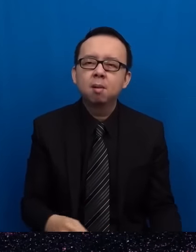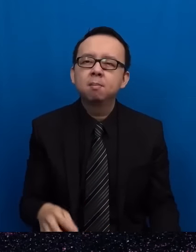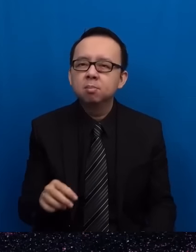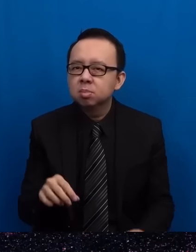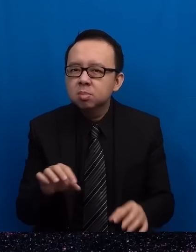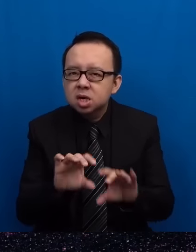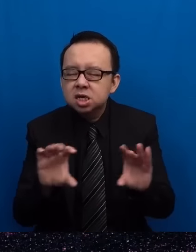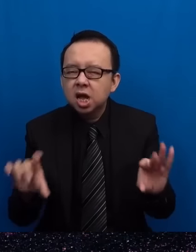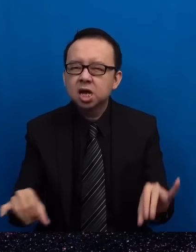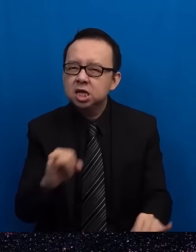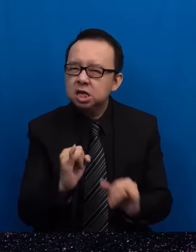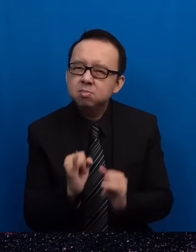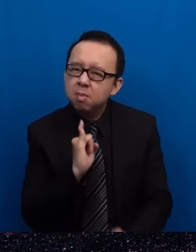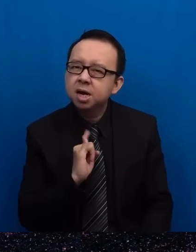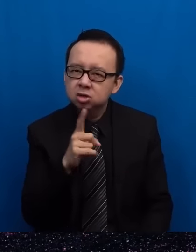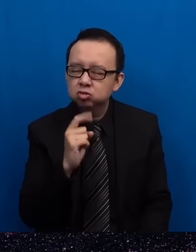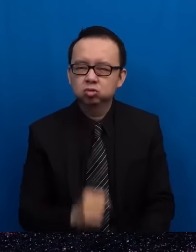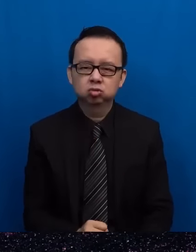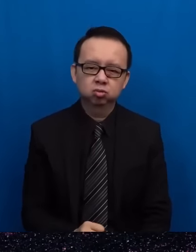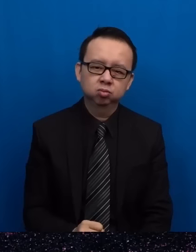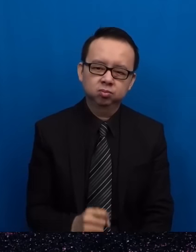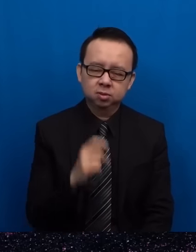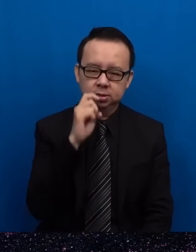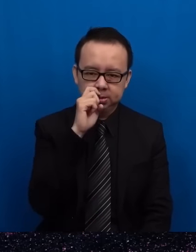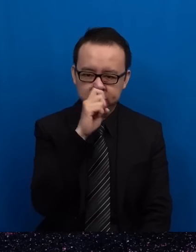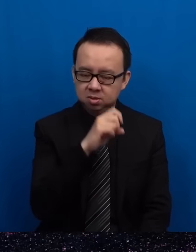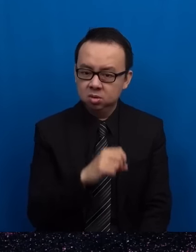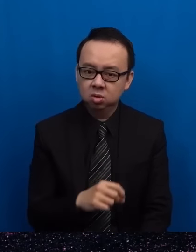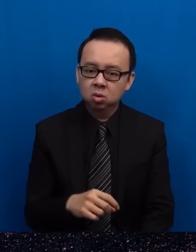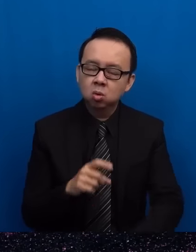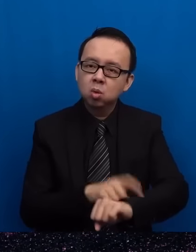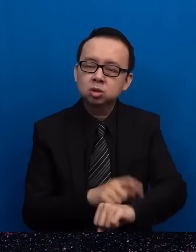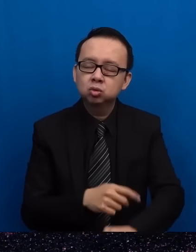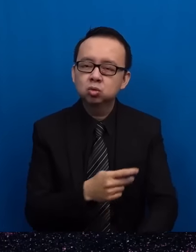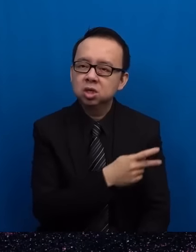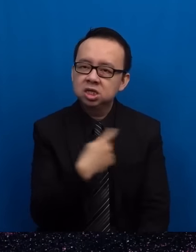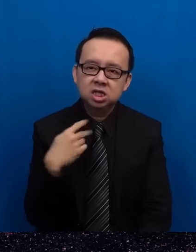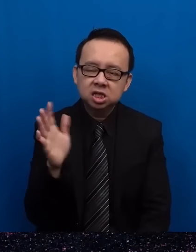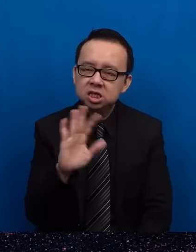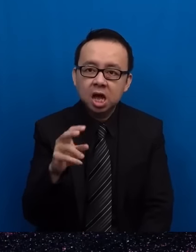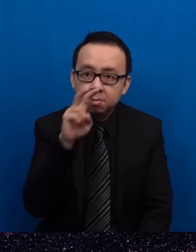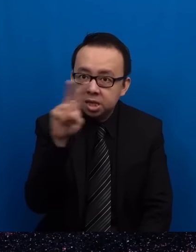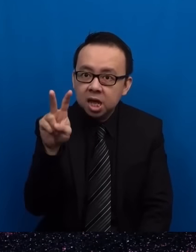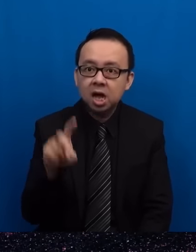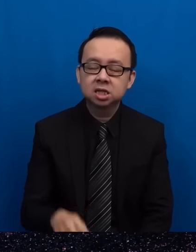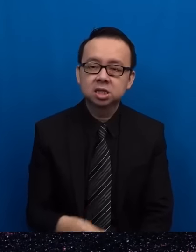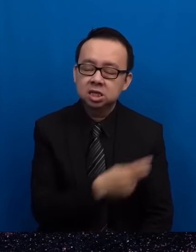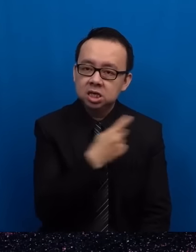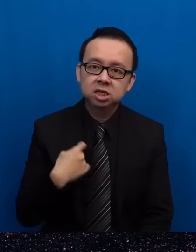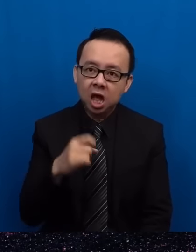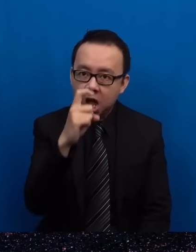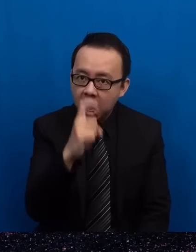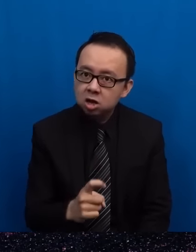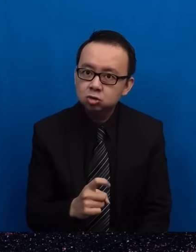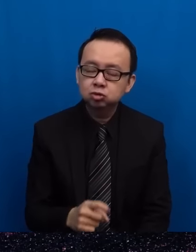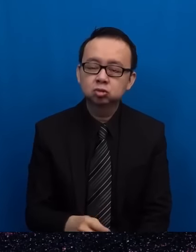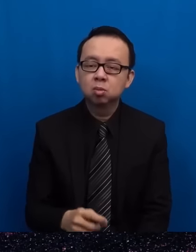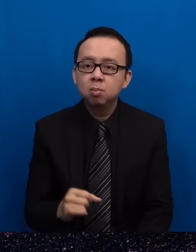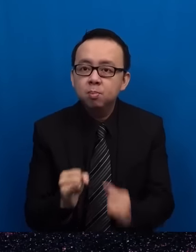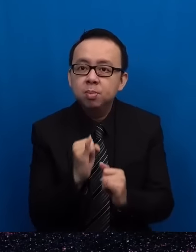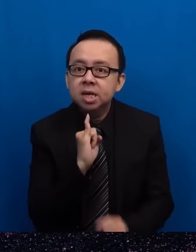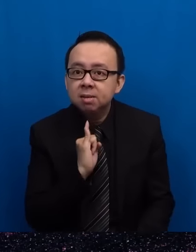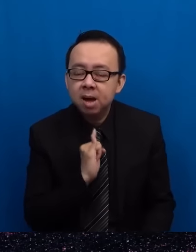iman itu nggak melihat? Justru ketika kita belum melihat, kita harus beriman. Justru ketika